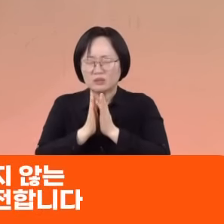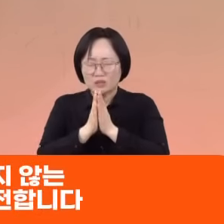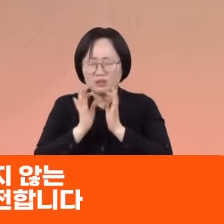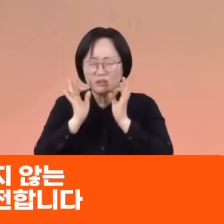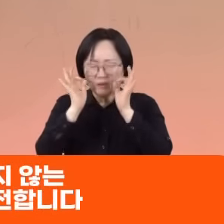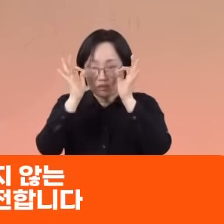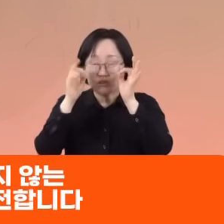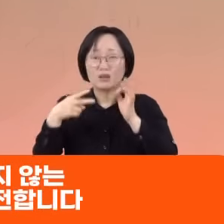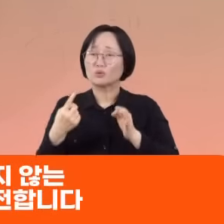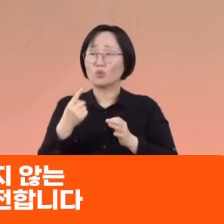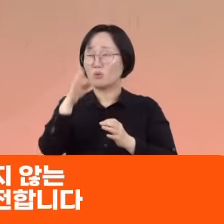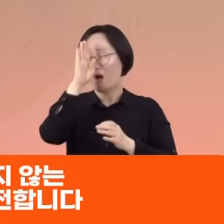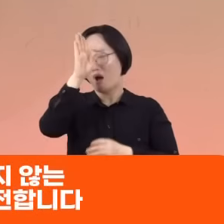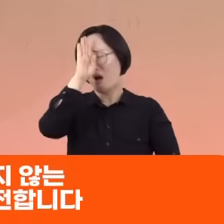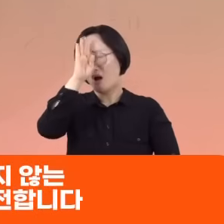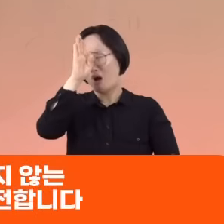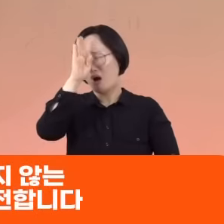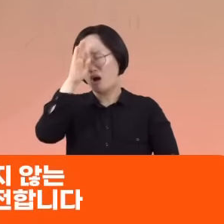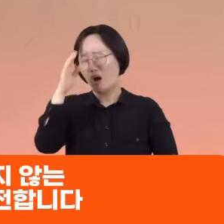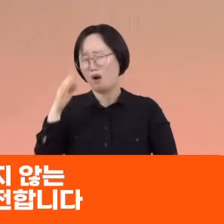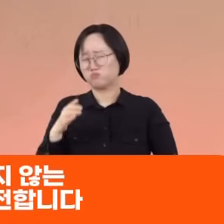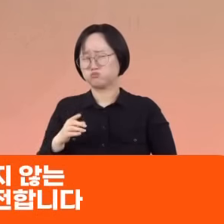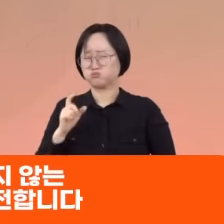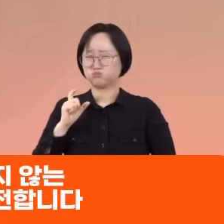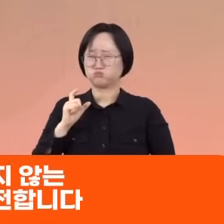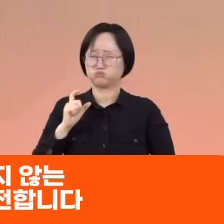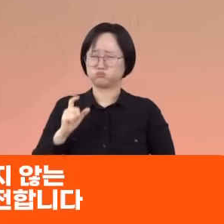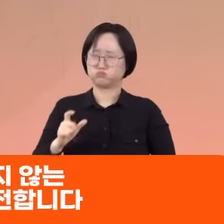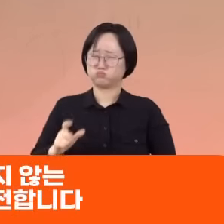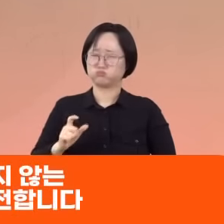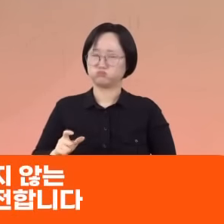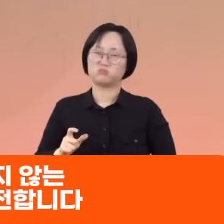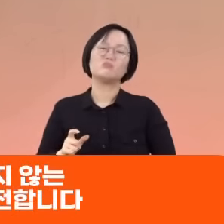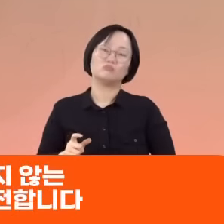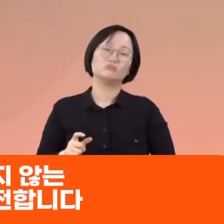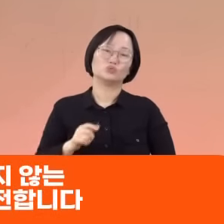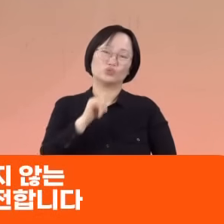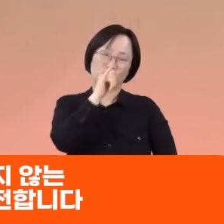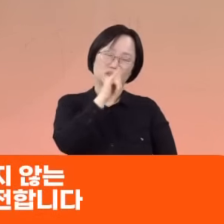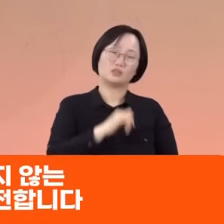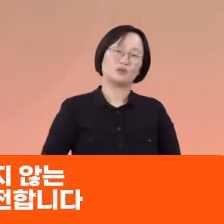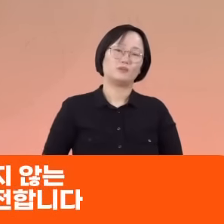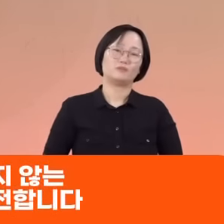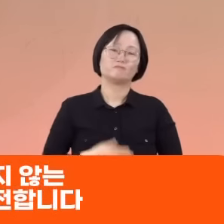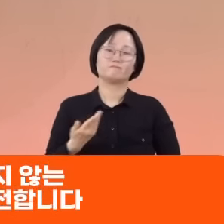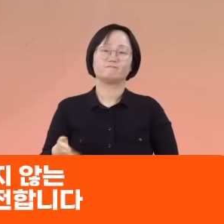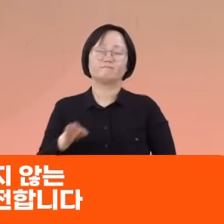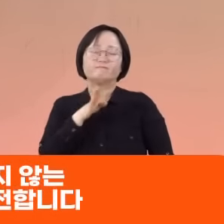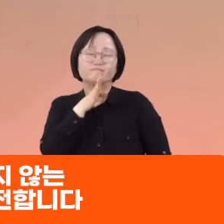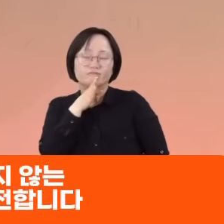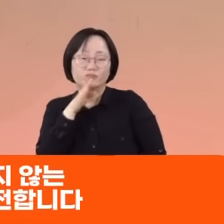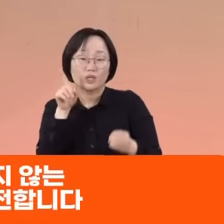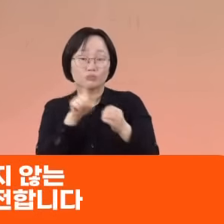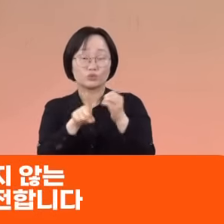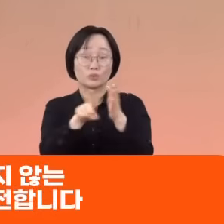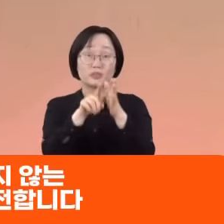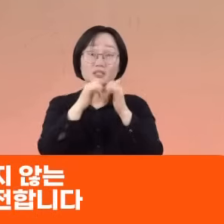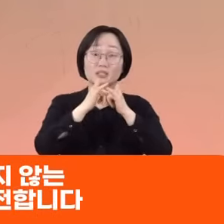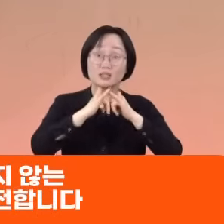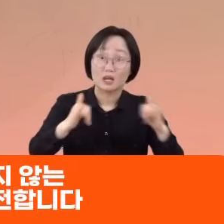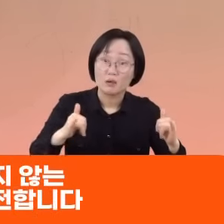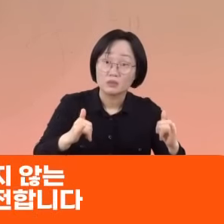그렇지만 진정한 불자라면 병에 걸리든 말든 큰